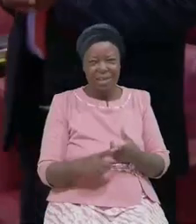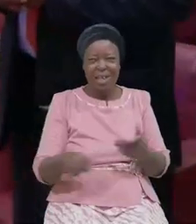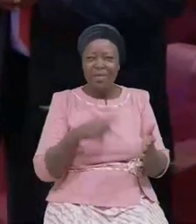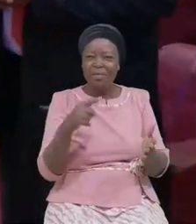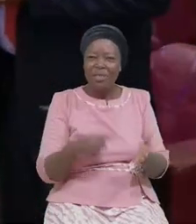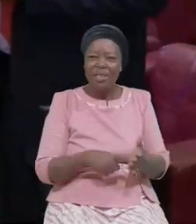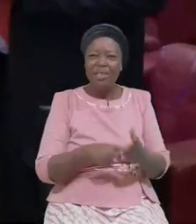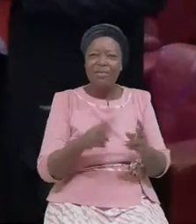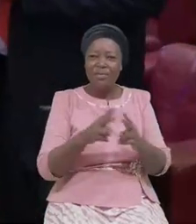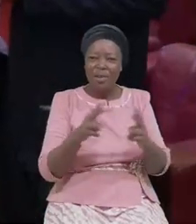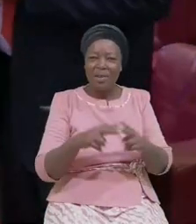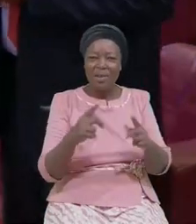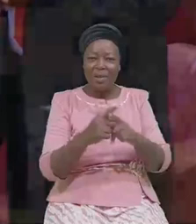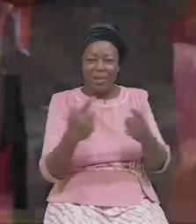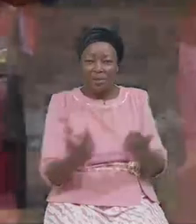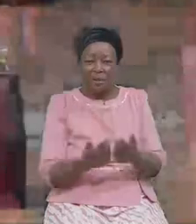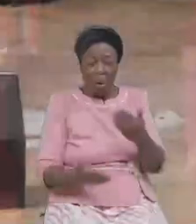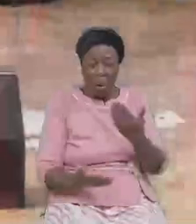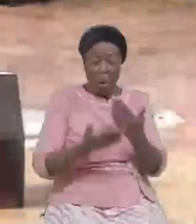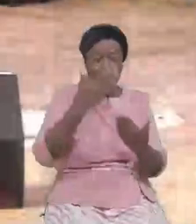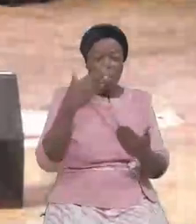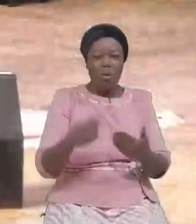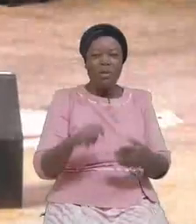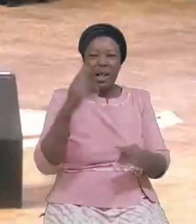groupe particulier, presque le dernier groupe.